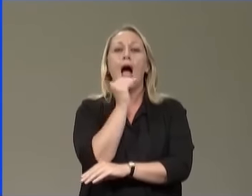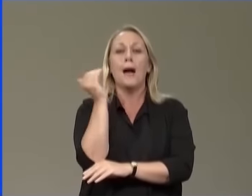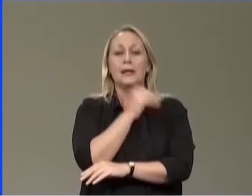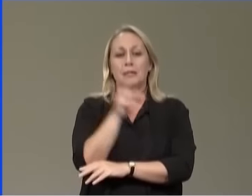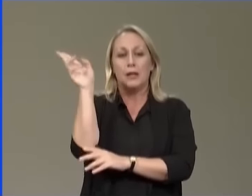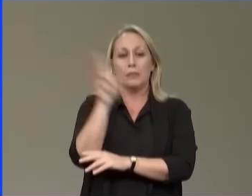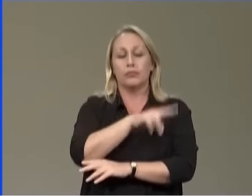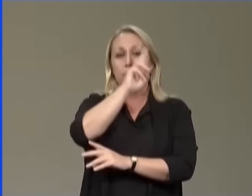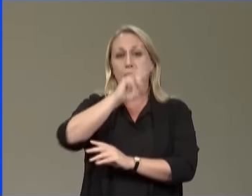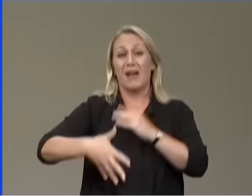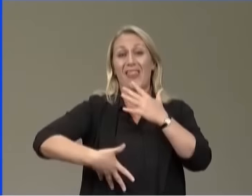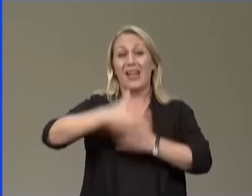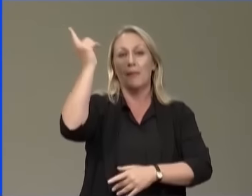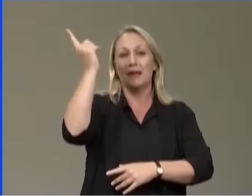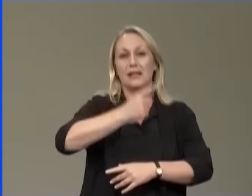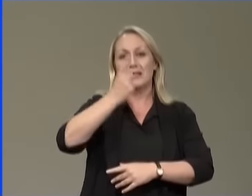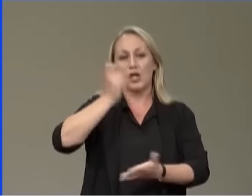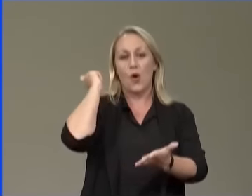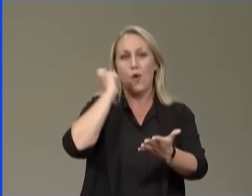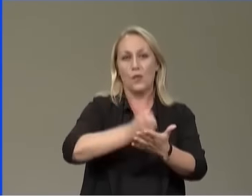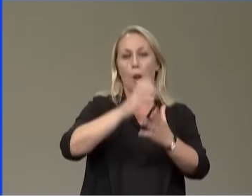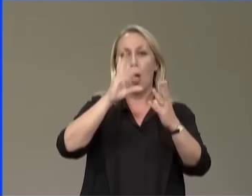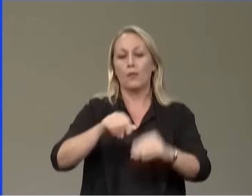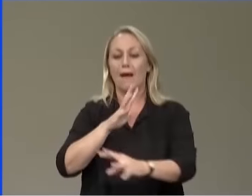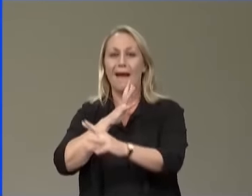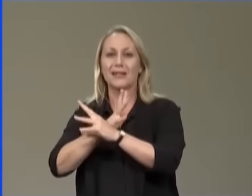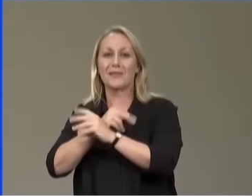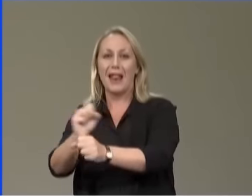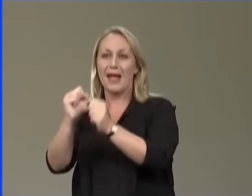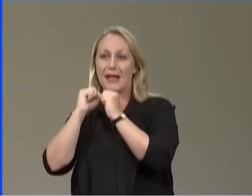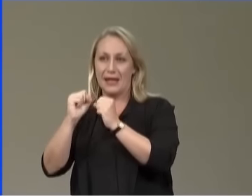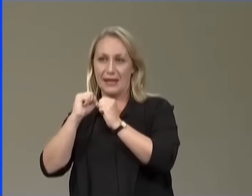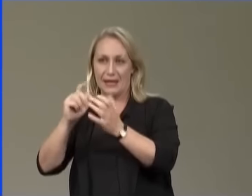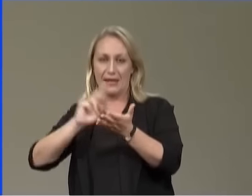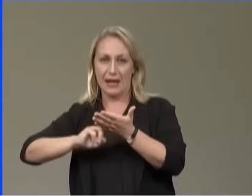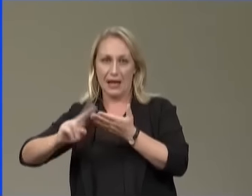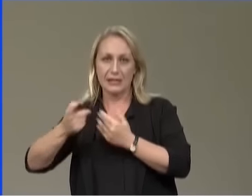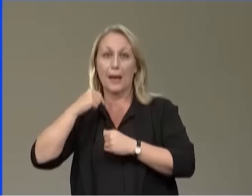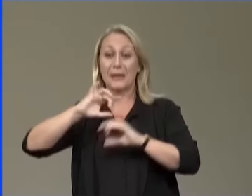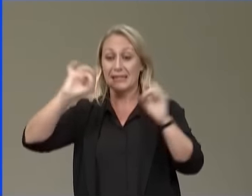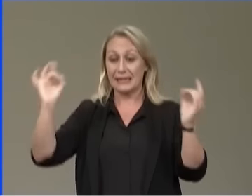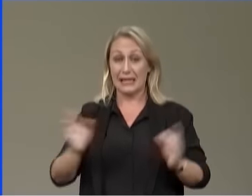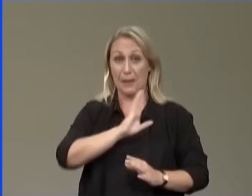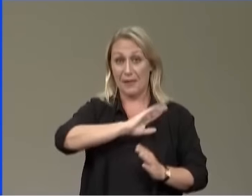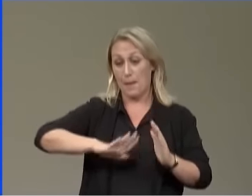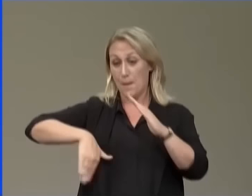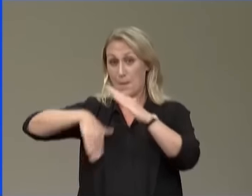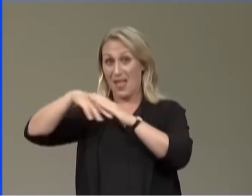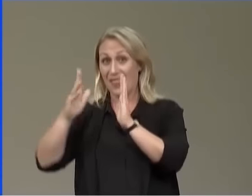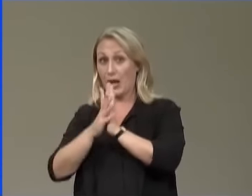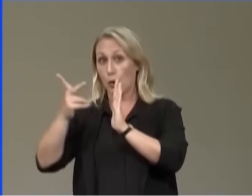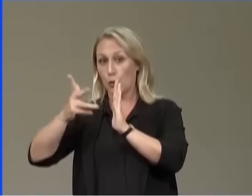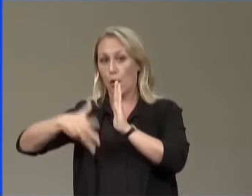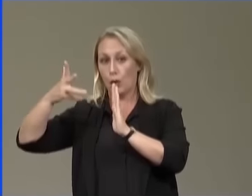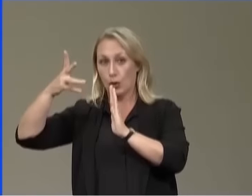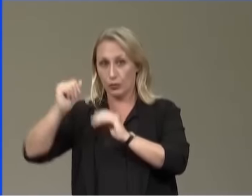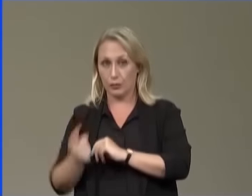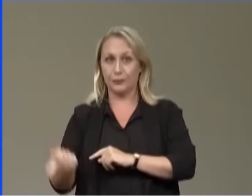του φόρου 15% στην ασφάλιση υγείας για παιδιά ως 18 ετών. Τον δωρεάν